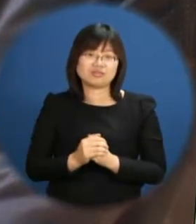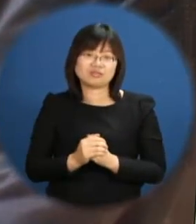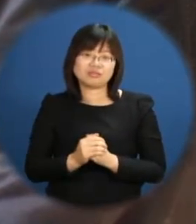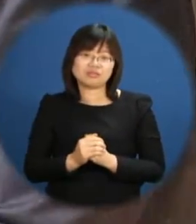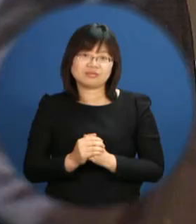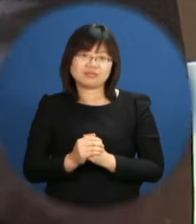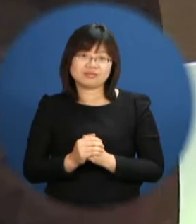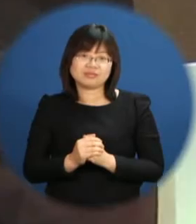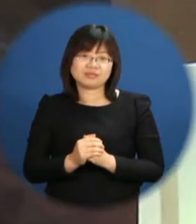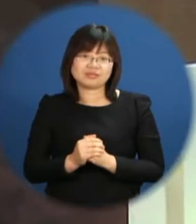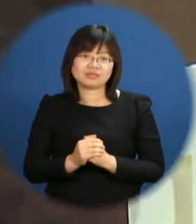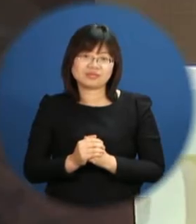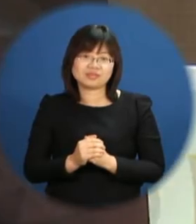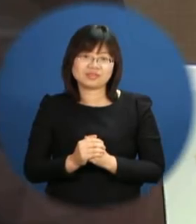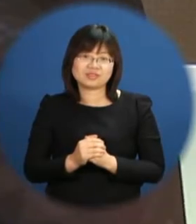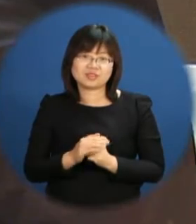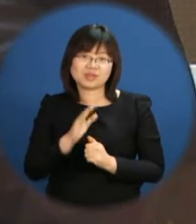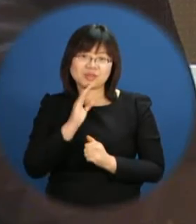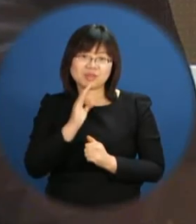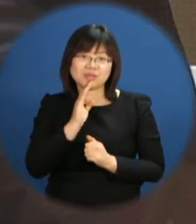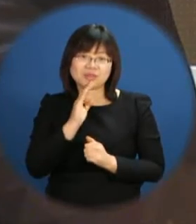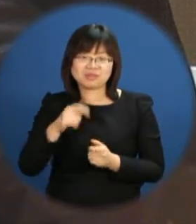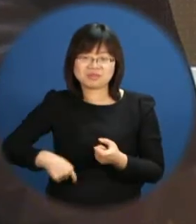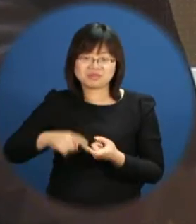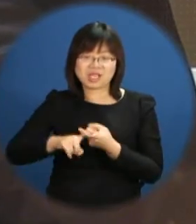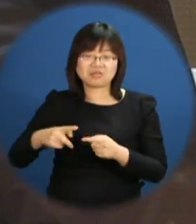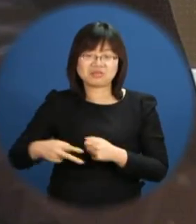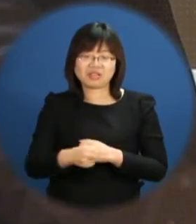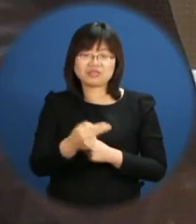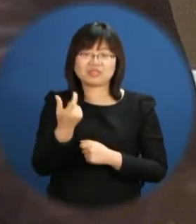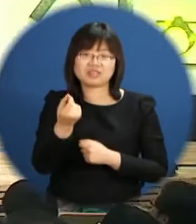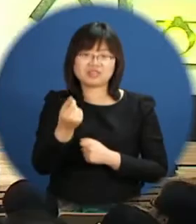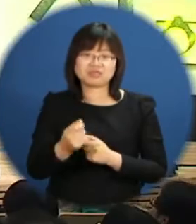정 떨어지게 했던 건 4